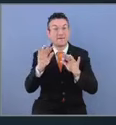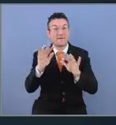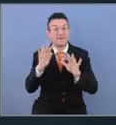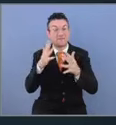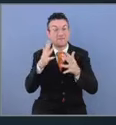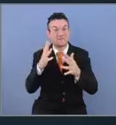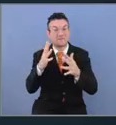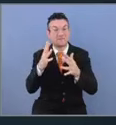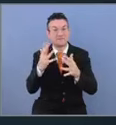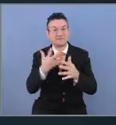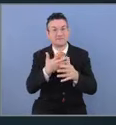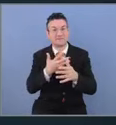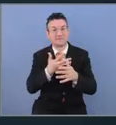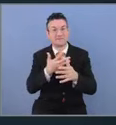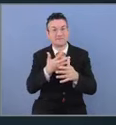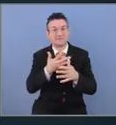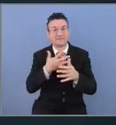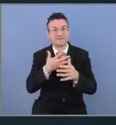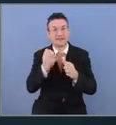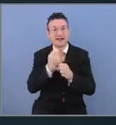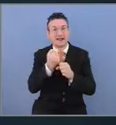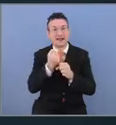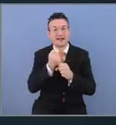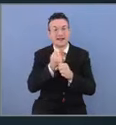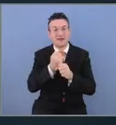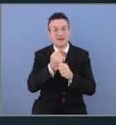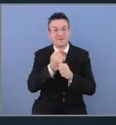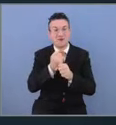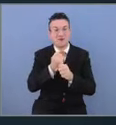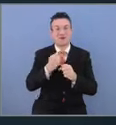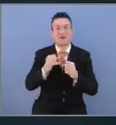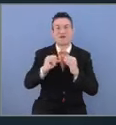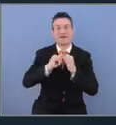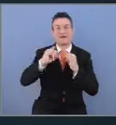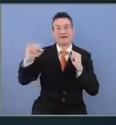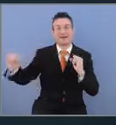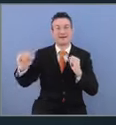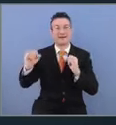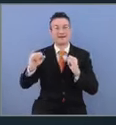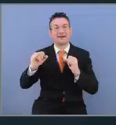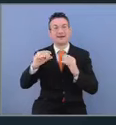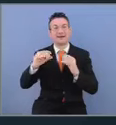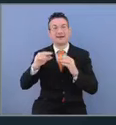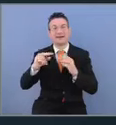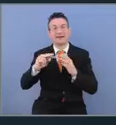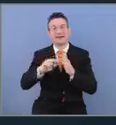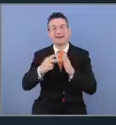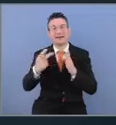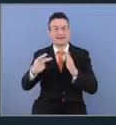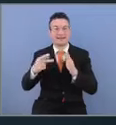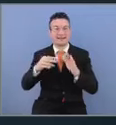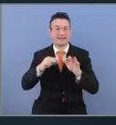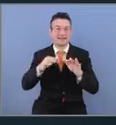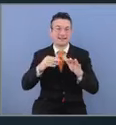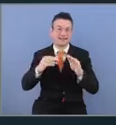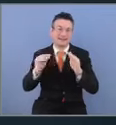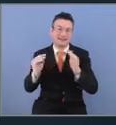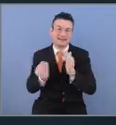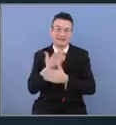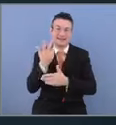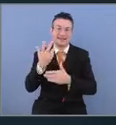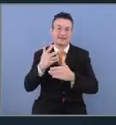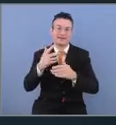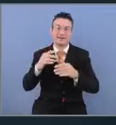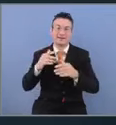nelle aree periferiche, sicuramente, ecco, il tema dell'innovazione e delle strategie, abbiamo tutti copartecipato la Bull, siamo, insomma, sono tra quelli che